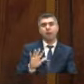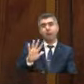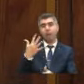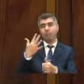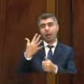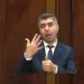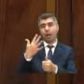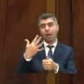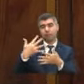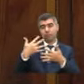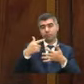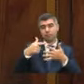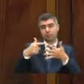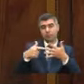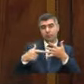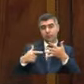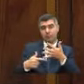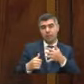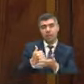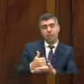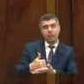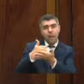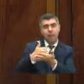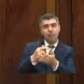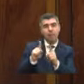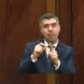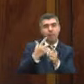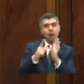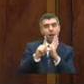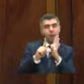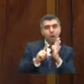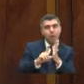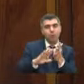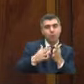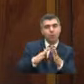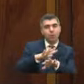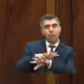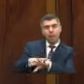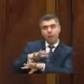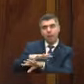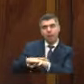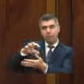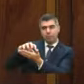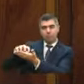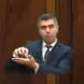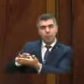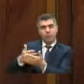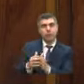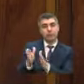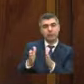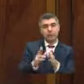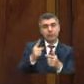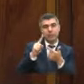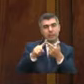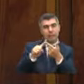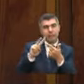5 محاور. المحور الأول هو دعم الخيار الديمقراطي ودولة الحق والقانون والترسيخ الجهوية المتقدمة. المحور الثاني هو تعزيز